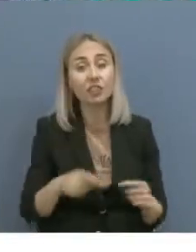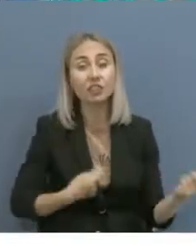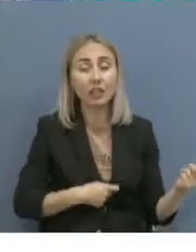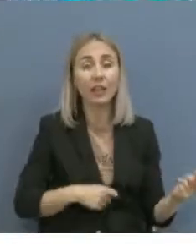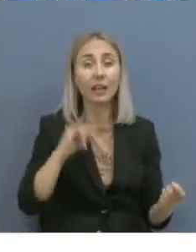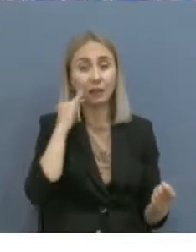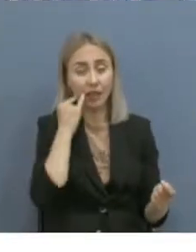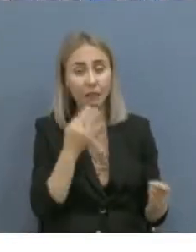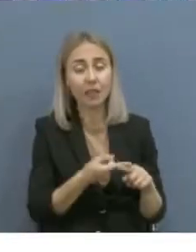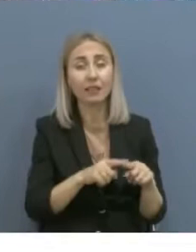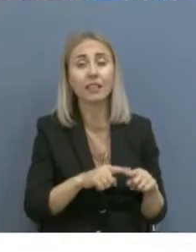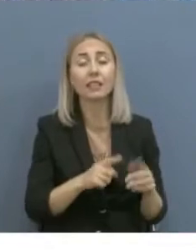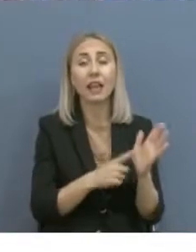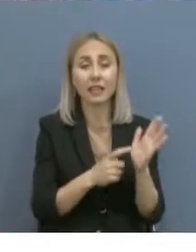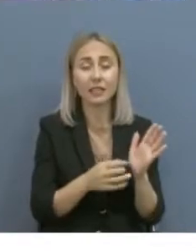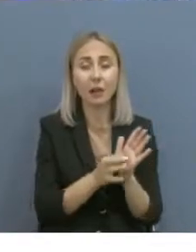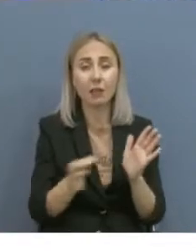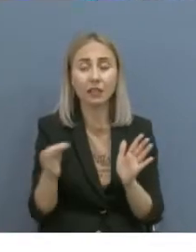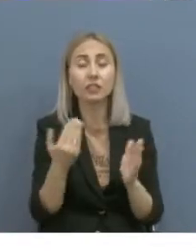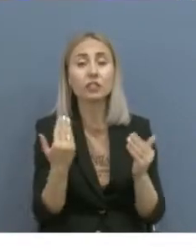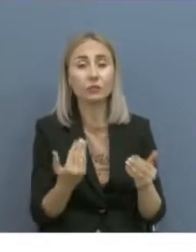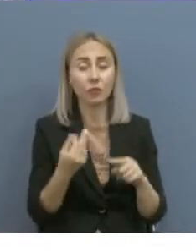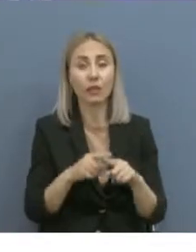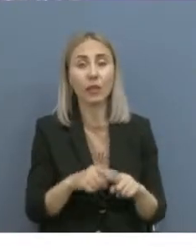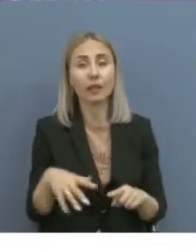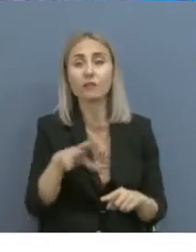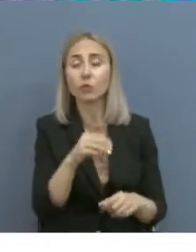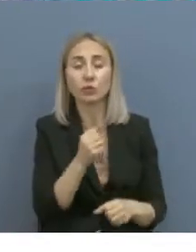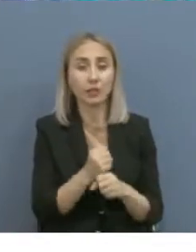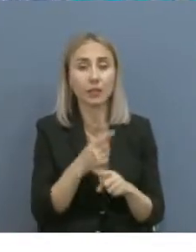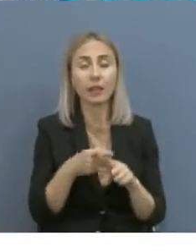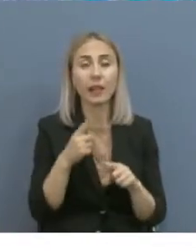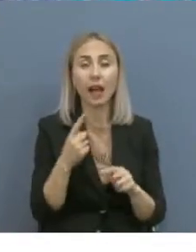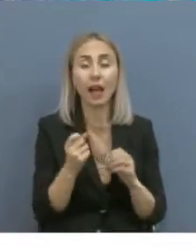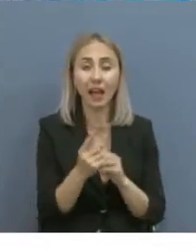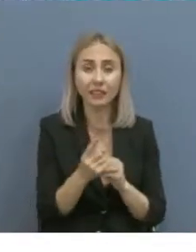жұмыстары басталды. Бүгінгі жағдай бойынша 11,8